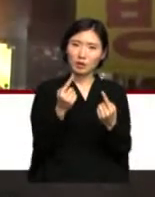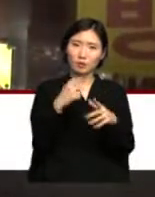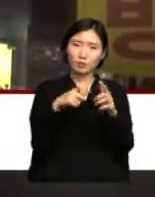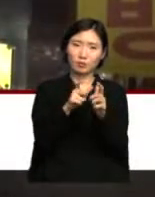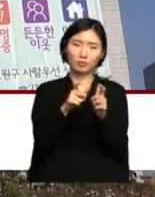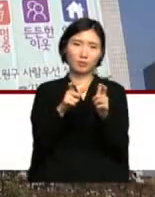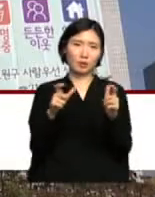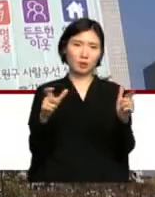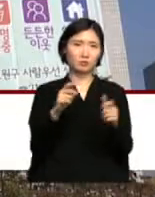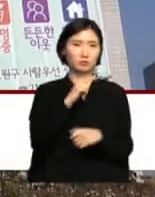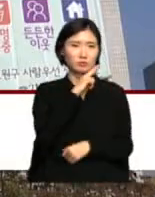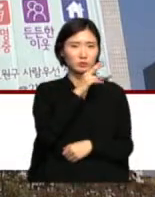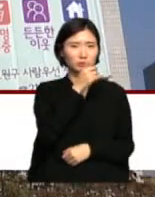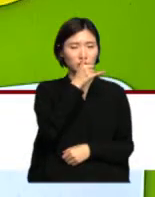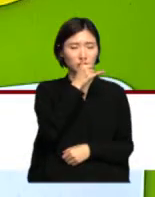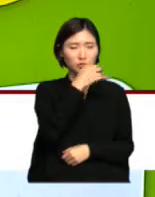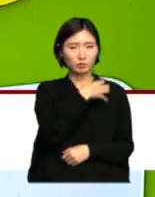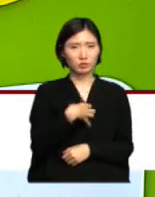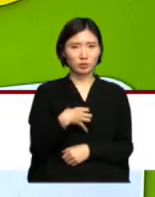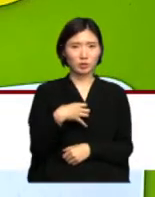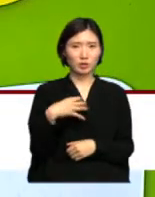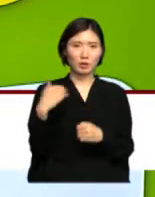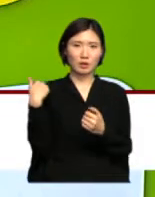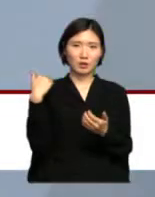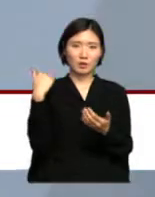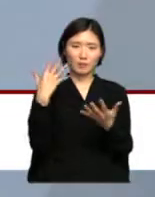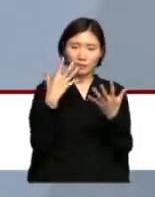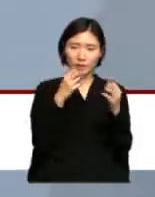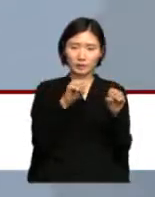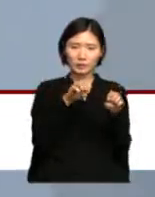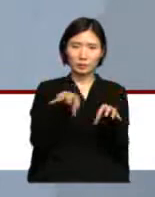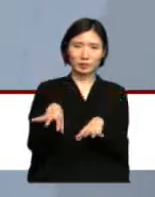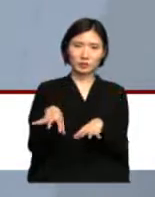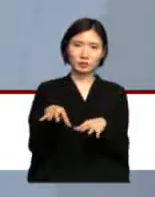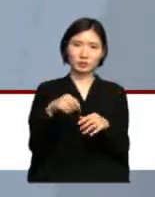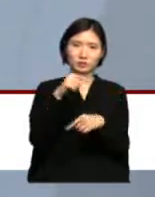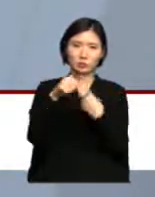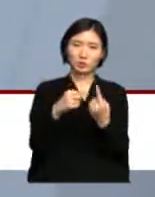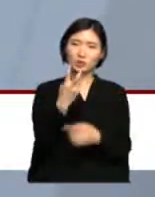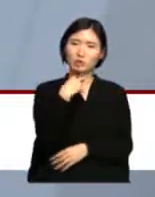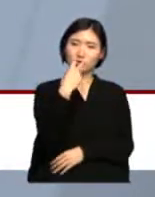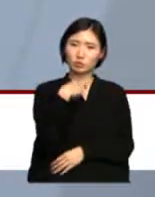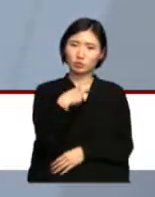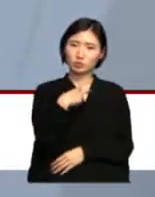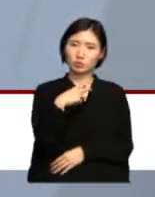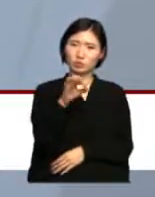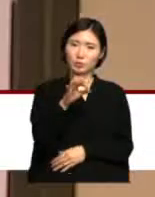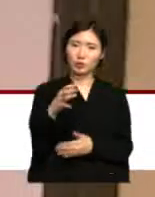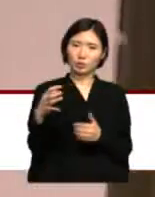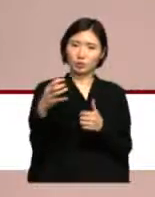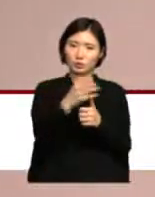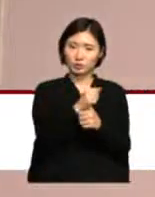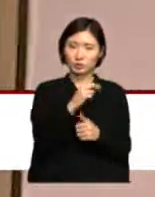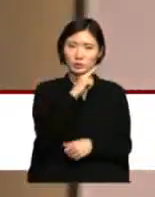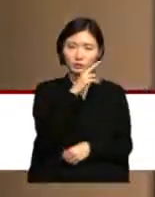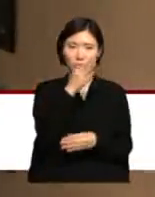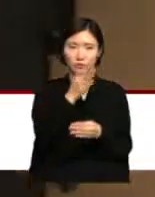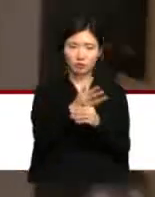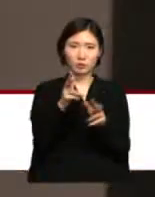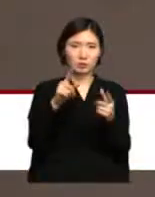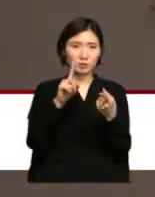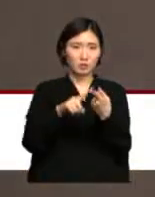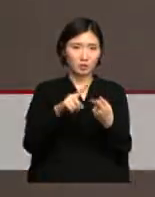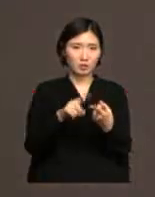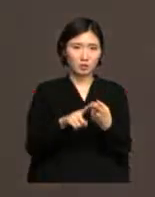의혹이 제기됐습니다. 구청과 다량 배출 사업장에서 이중으로 비용을 챙겨왔다는 의심을 사고 있습니다. 업체 측은 이에